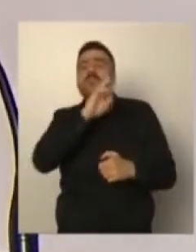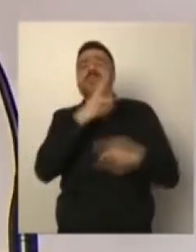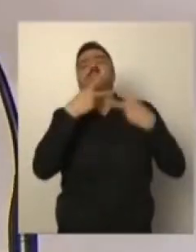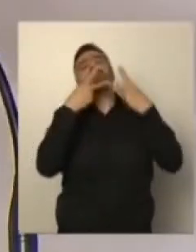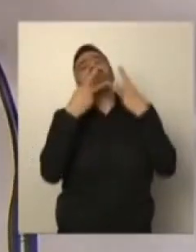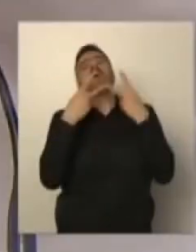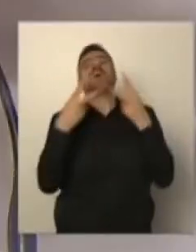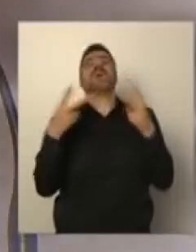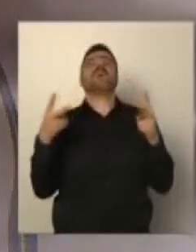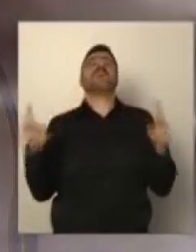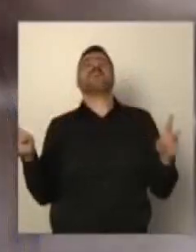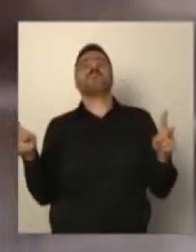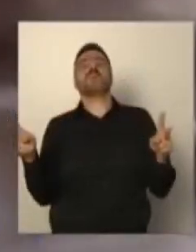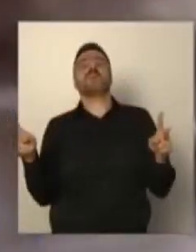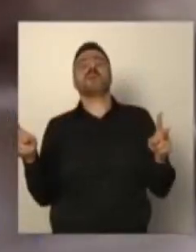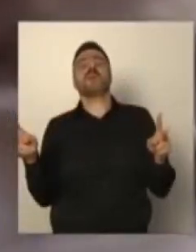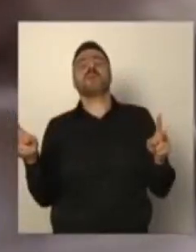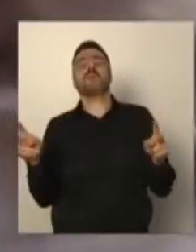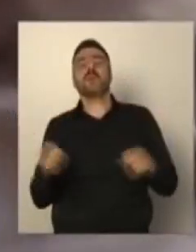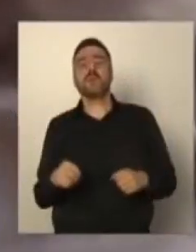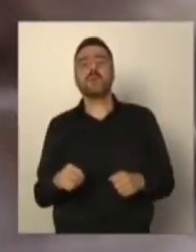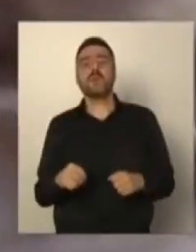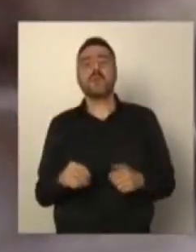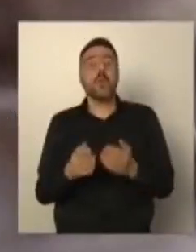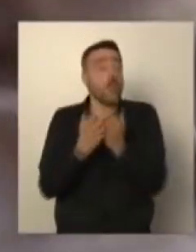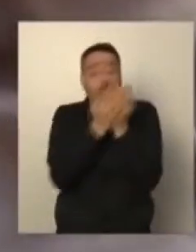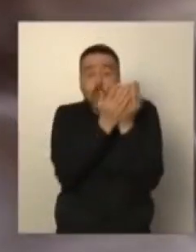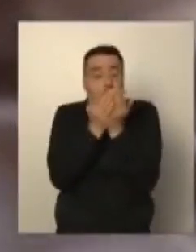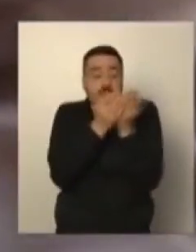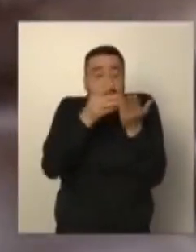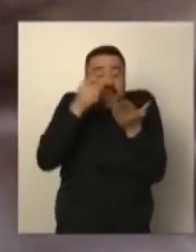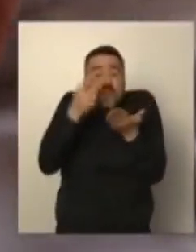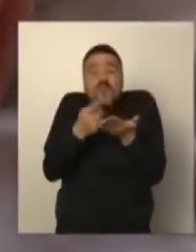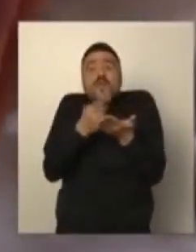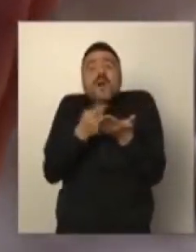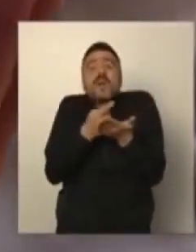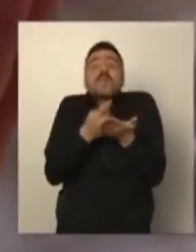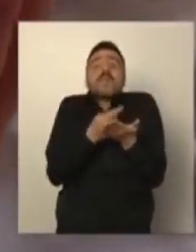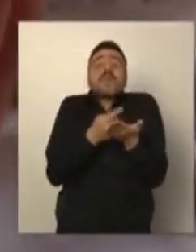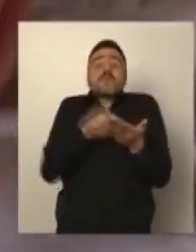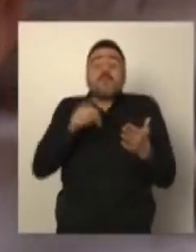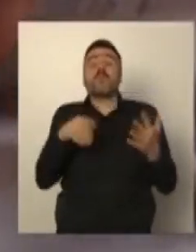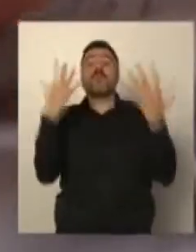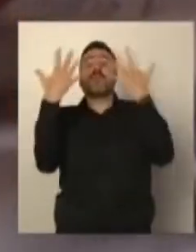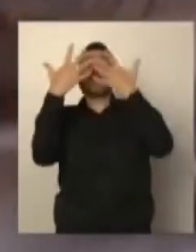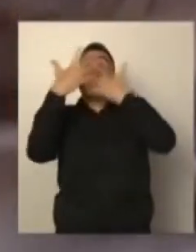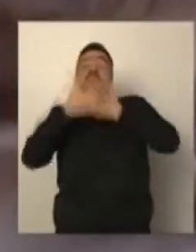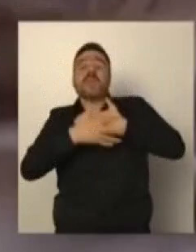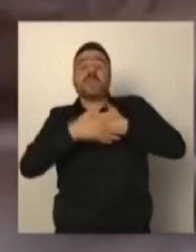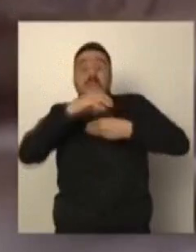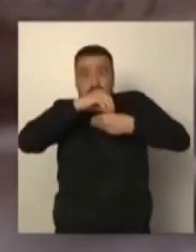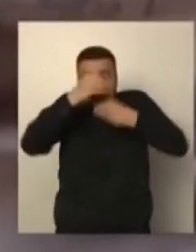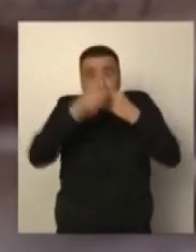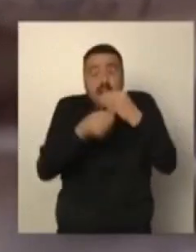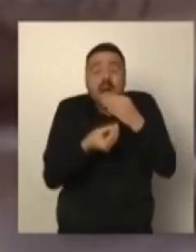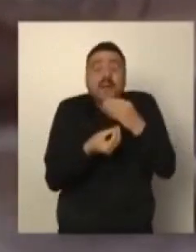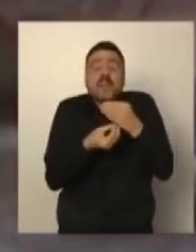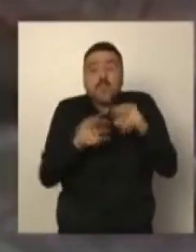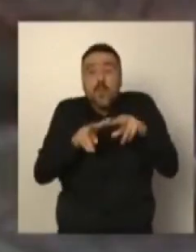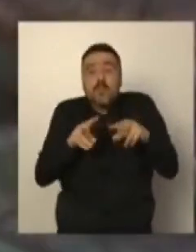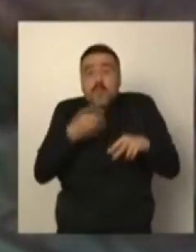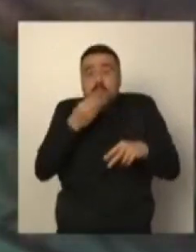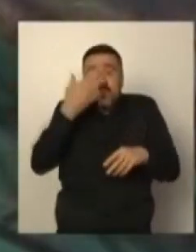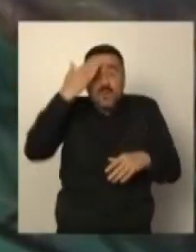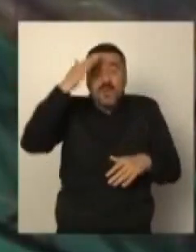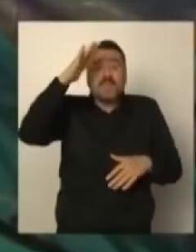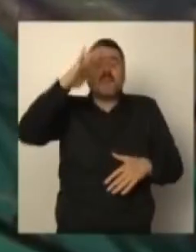Affa layık olmasak da, okunan Kur'an hürmetine, bu gece Miraç'a yükselttiğin Efendimiz